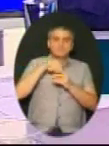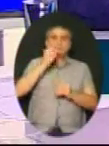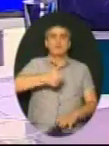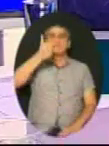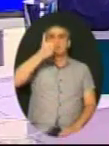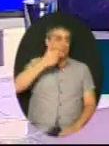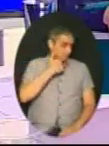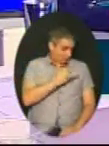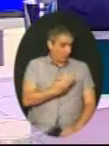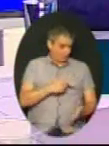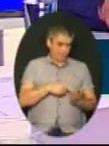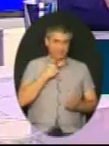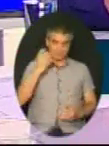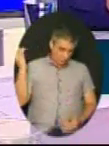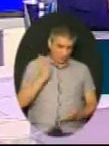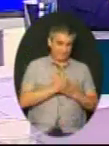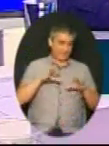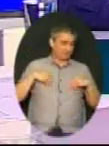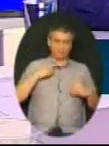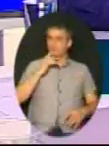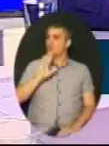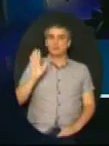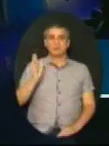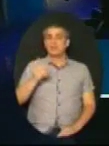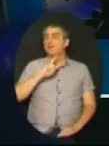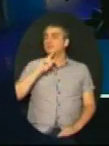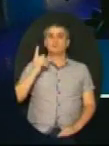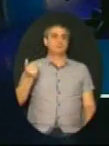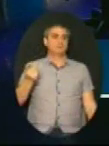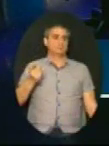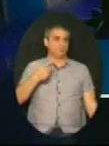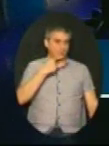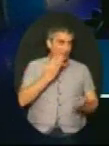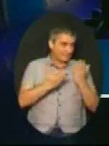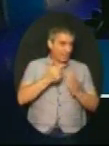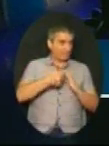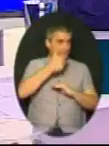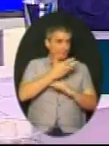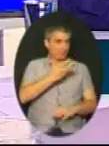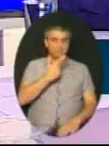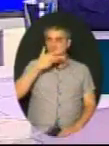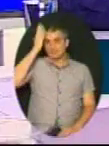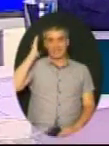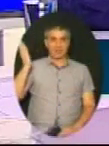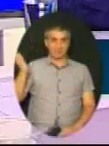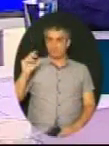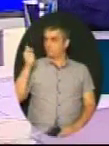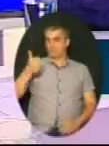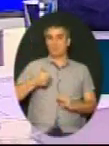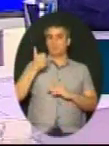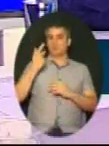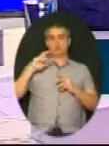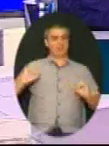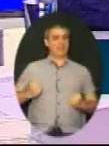מנהיגים. נכון, אז זה כבר הסכם. לא, כל השאר. הוא במנהיגות, אתה אומר, שני הכל. יאיר לפיד, א', הוא מנהיג